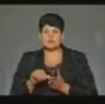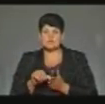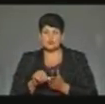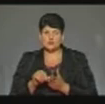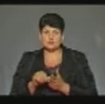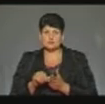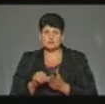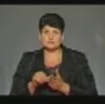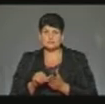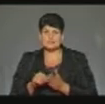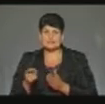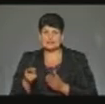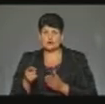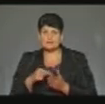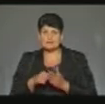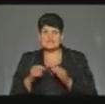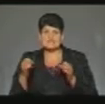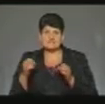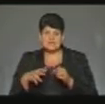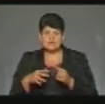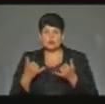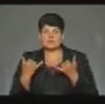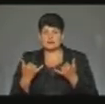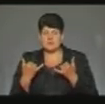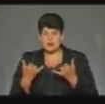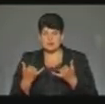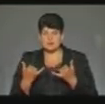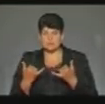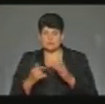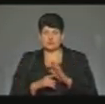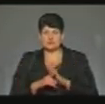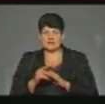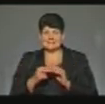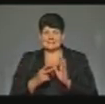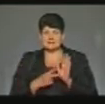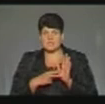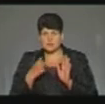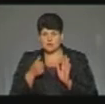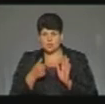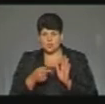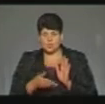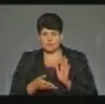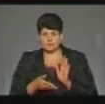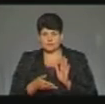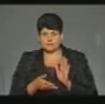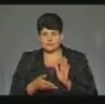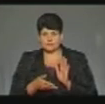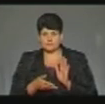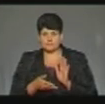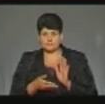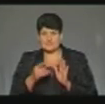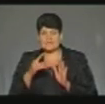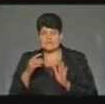КП «Тернопільміськсвітло». Тепер ми, починаючи з 2017 року, за